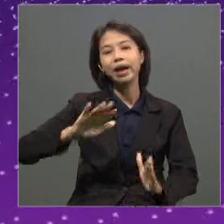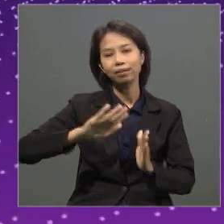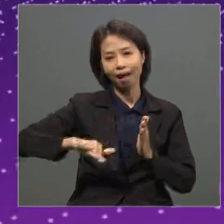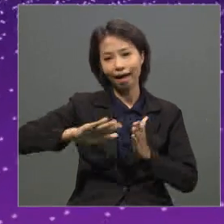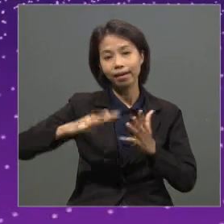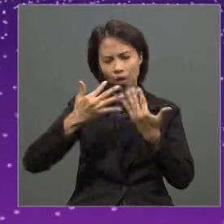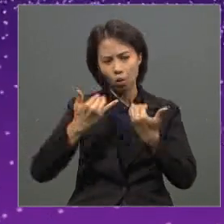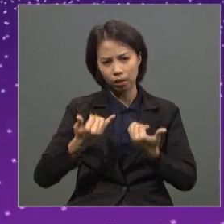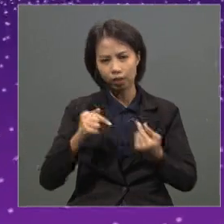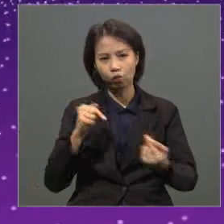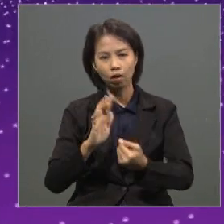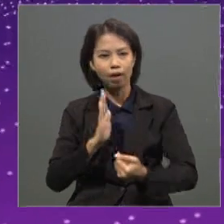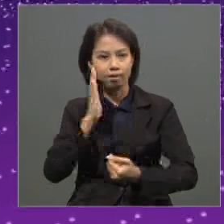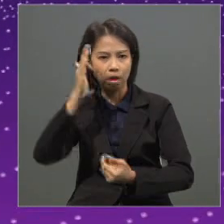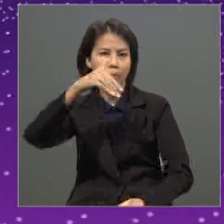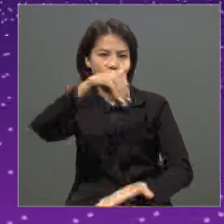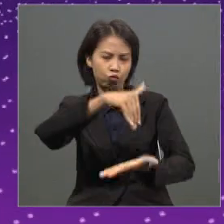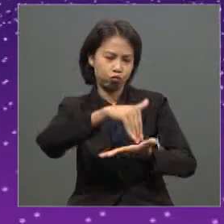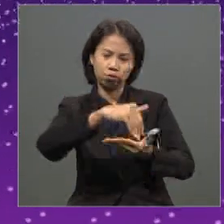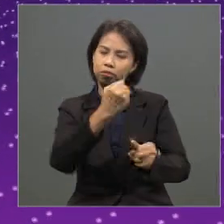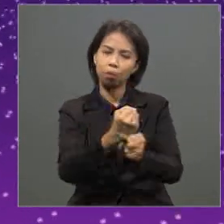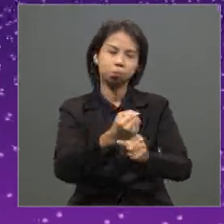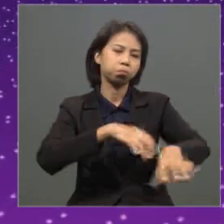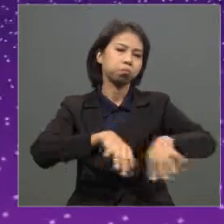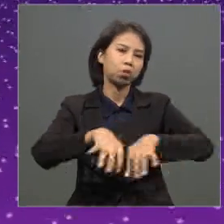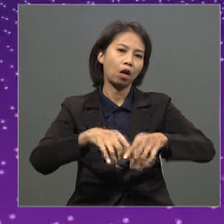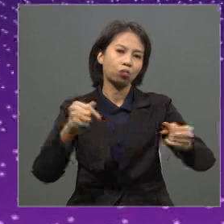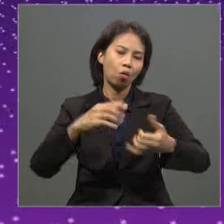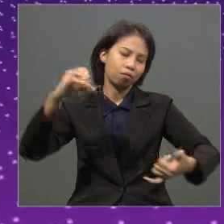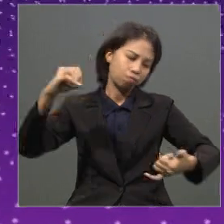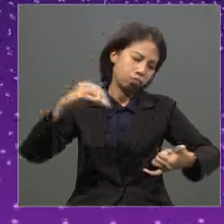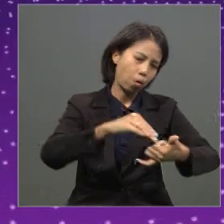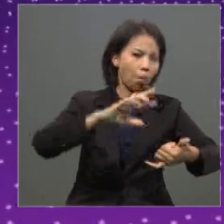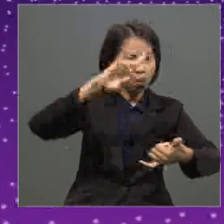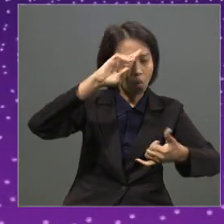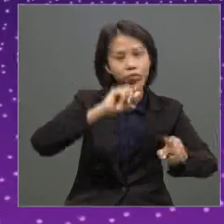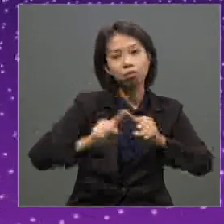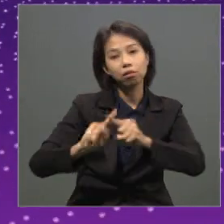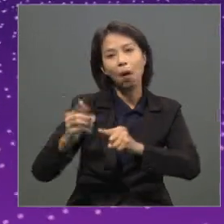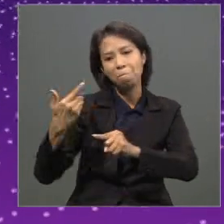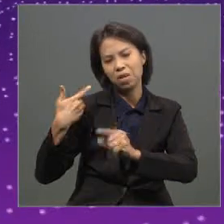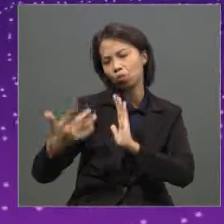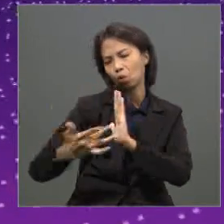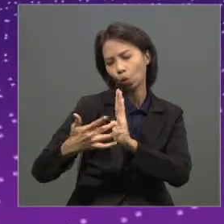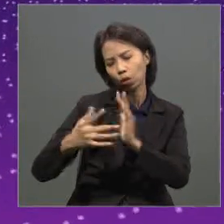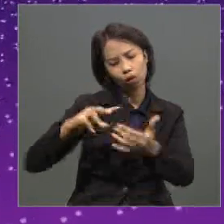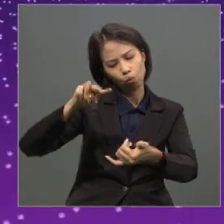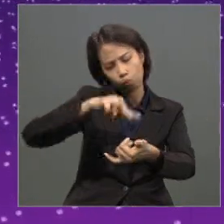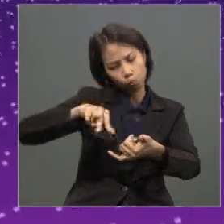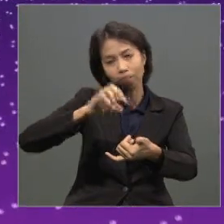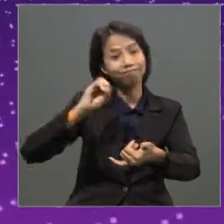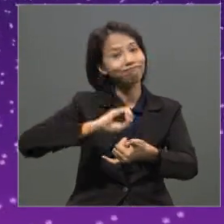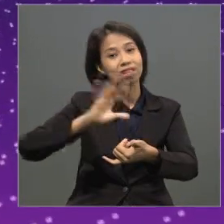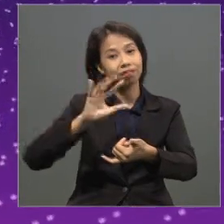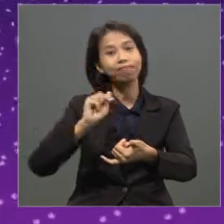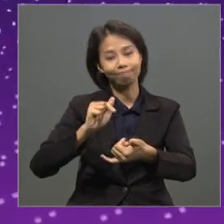การเดินหน้าเป็นศูนย์กลางด้านเวชศาสตร์นิวเคลียร์ในการวินิจฉัยโรคและรักษาผู้ป่วยด้วยเครื่องมือที่มีความแม่นยำสูงแล้วก็มีความ